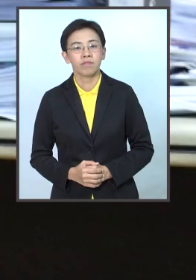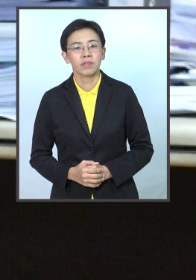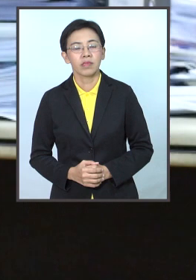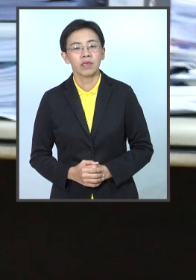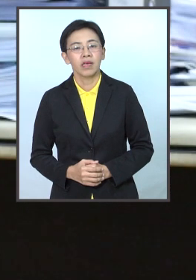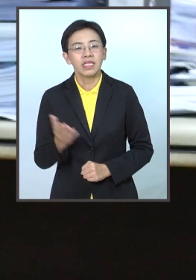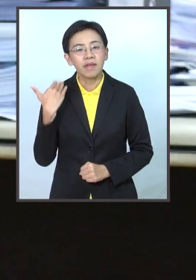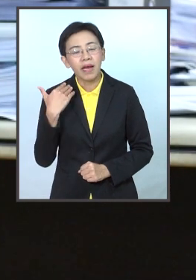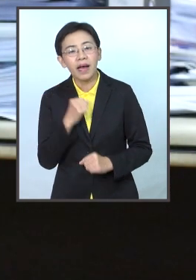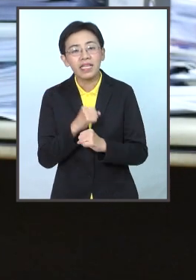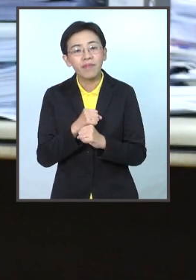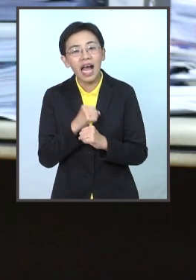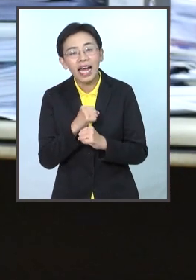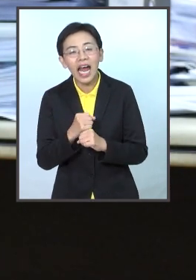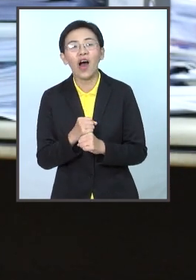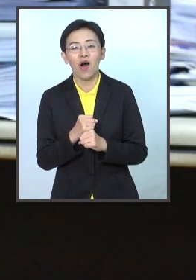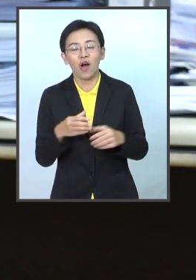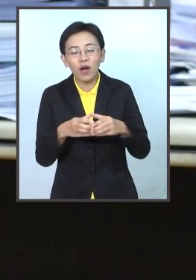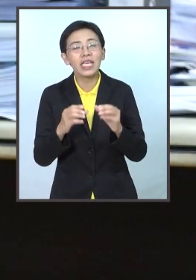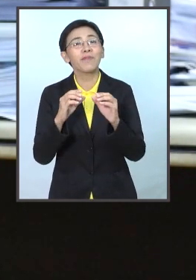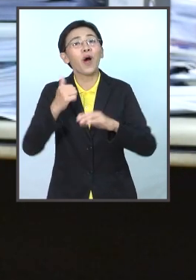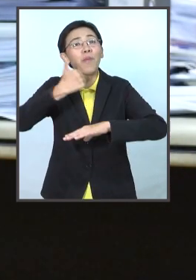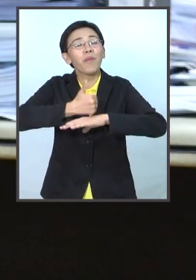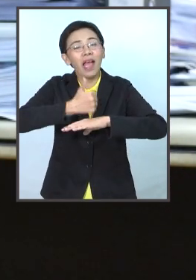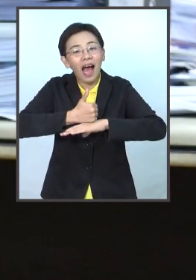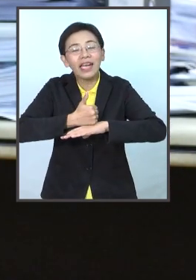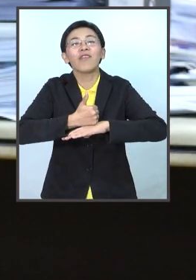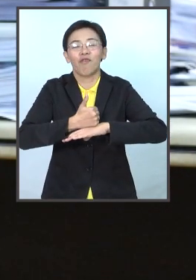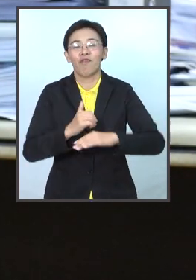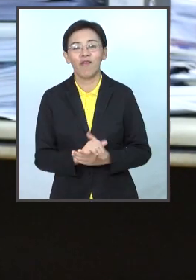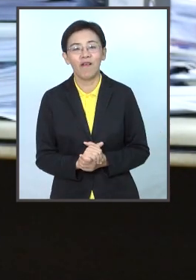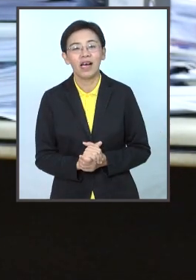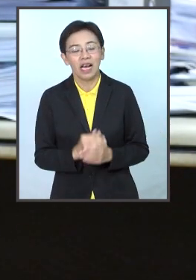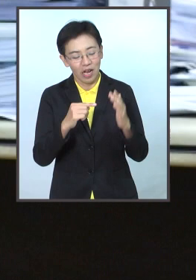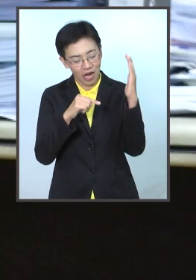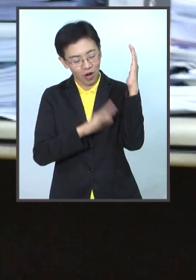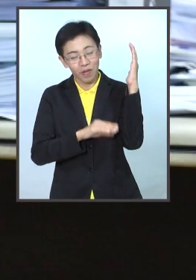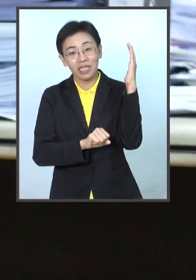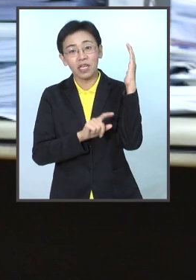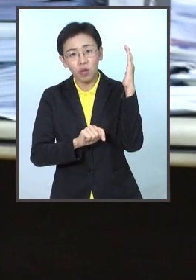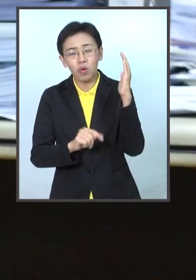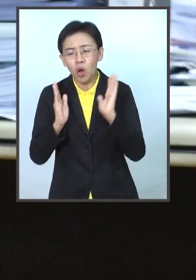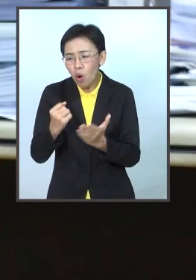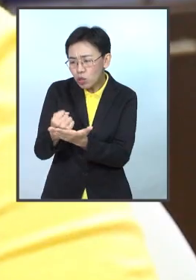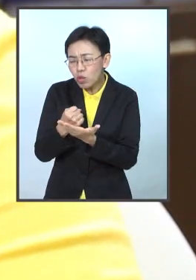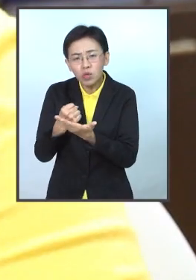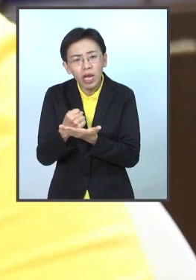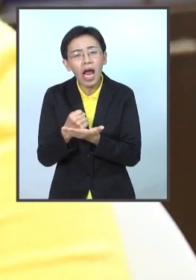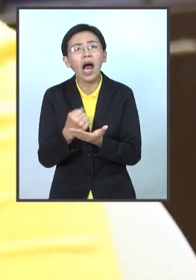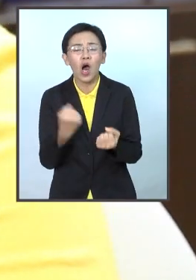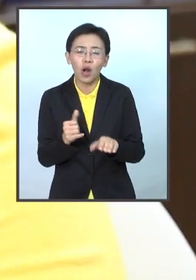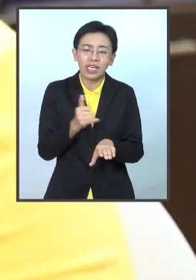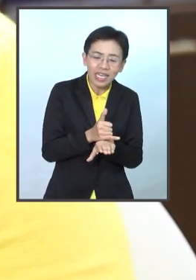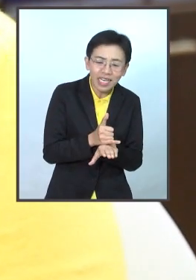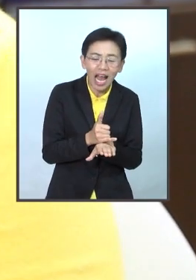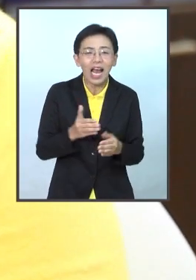ล่าสุดเราไปงาน Team Building ของผู้บริหารแล้วก็ไปที่ลิเป๊ะที่สตูลก็ทุกคนก็ช่วยหมดขึ้นรถลง